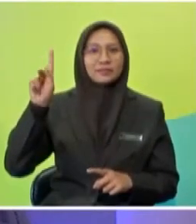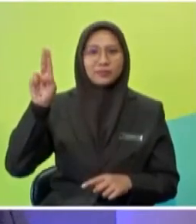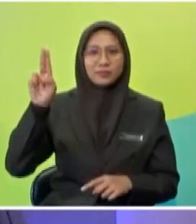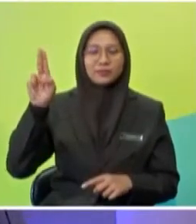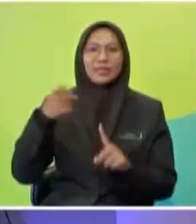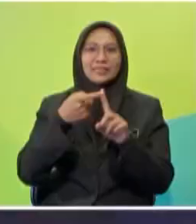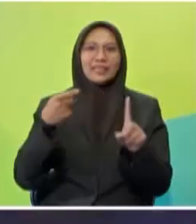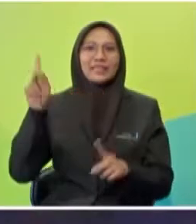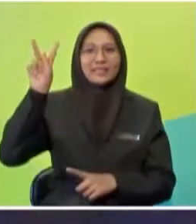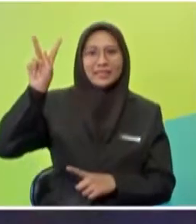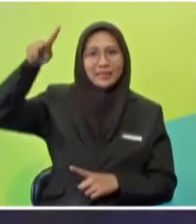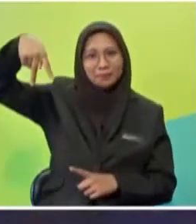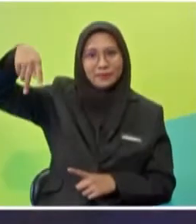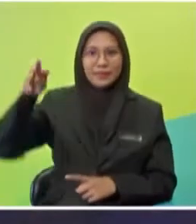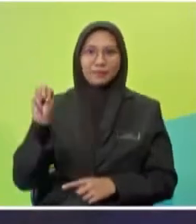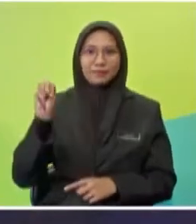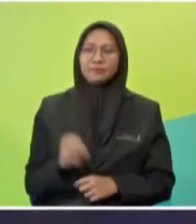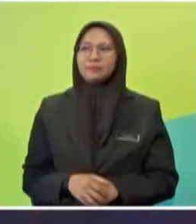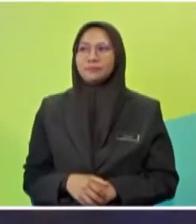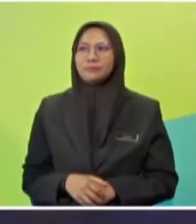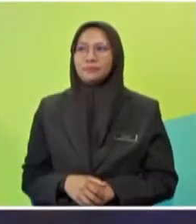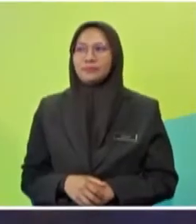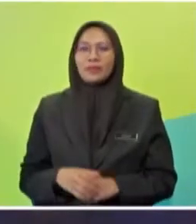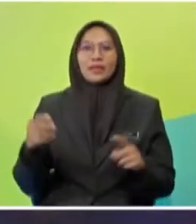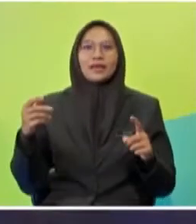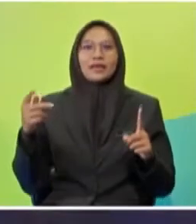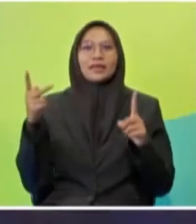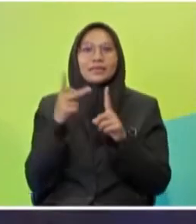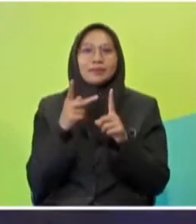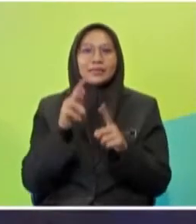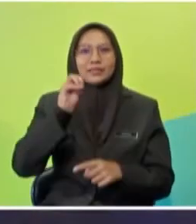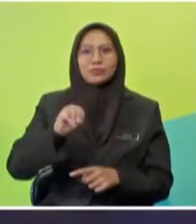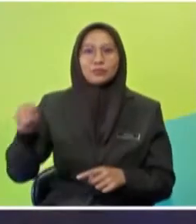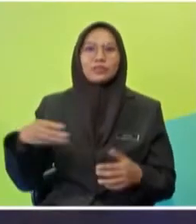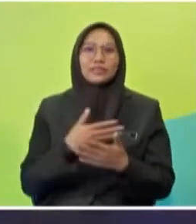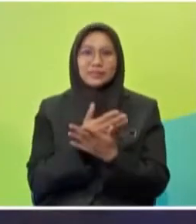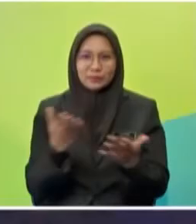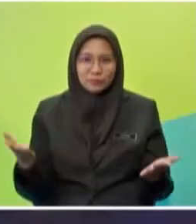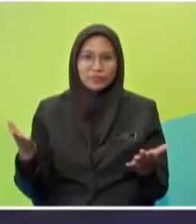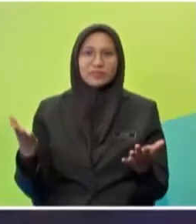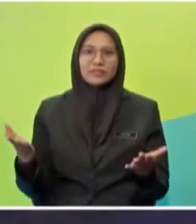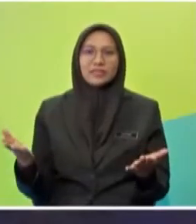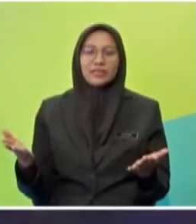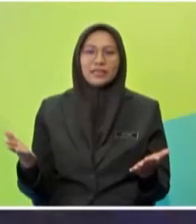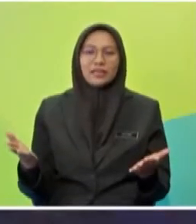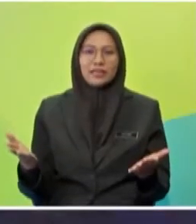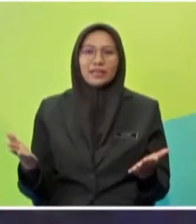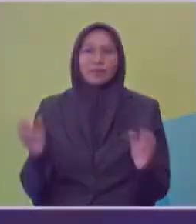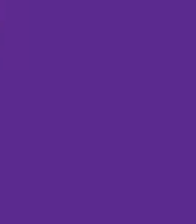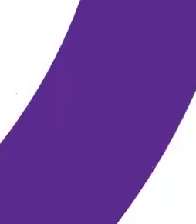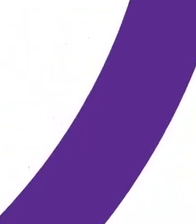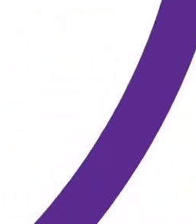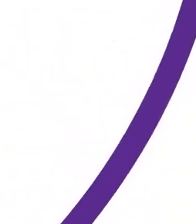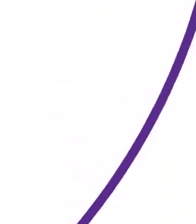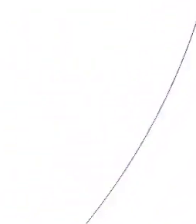Isya oke jadi kepada murid-murid di rumah maupun di Google Map boleh ke sumberku untuk dapatkan latihan